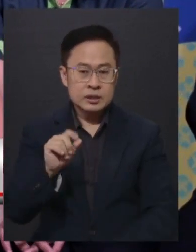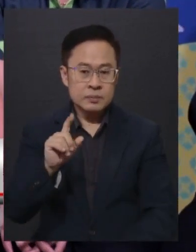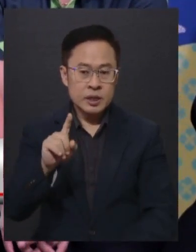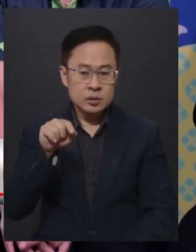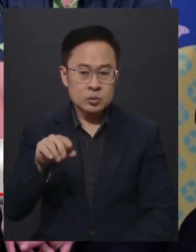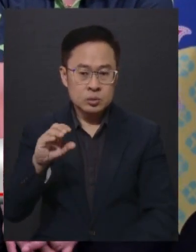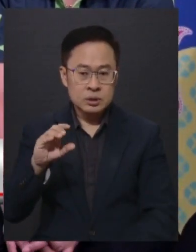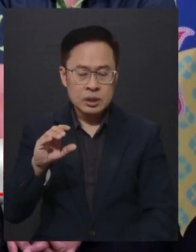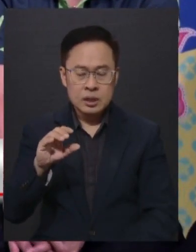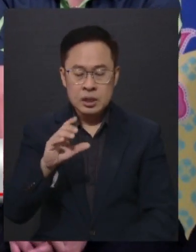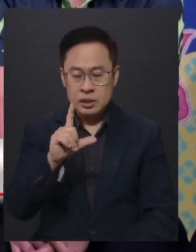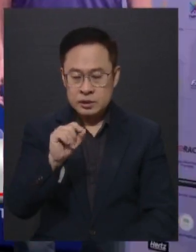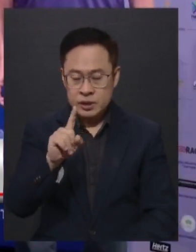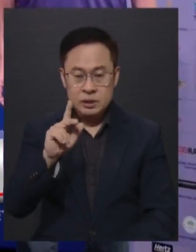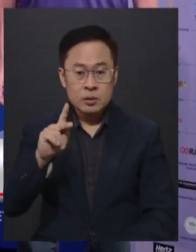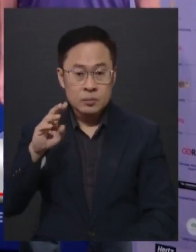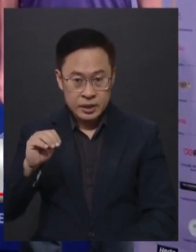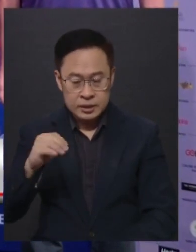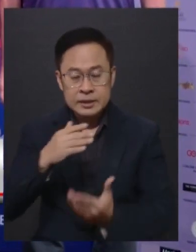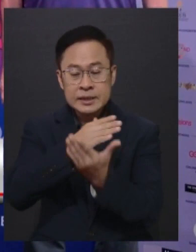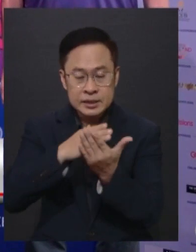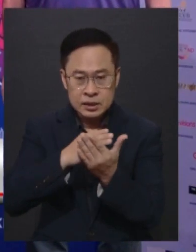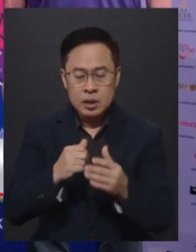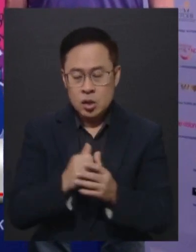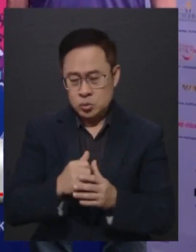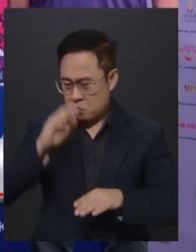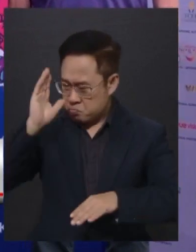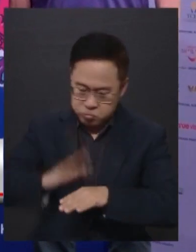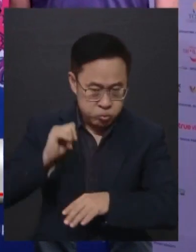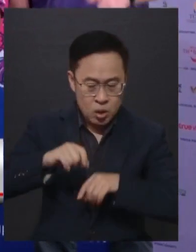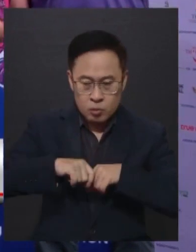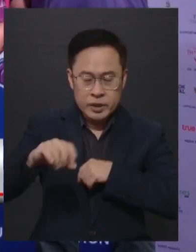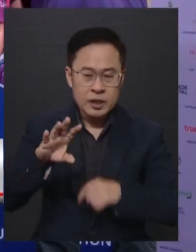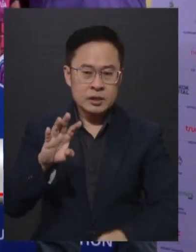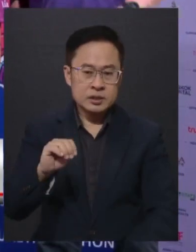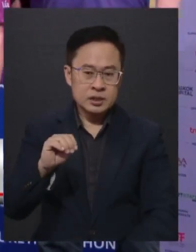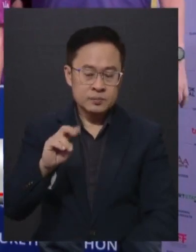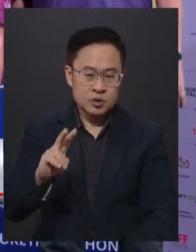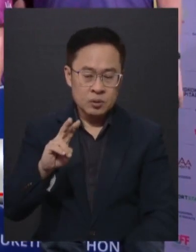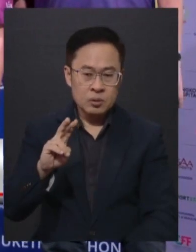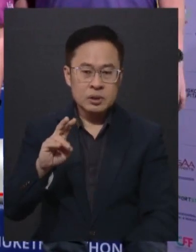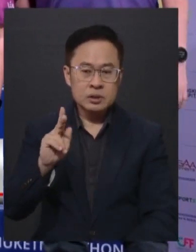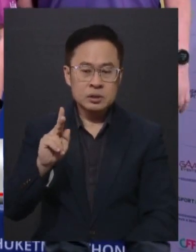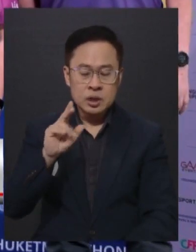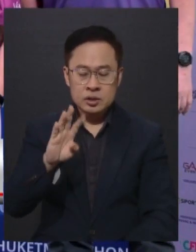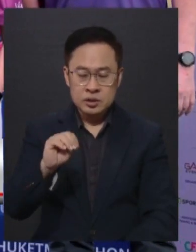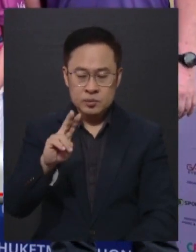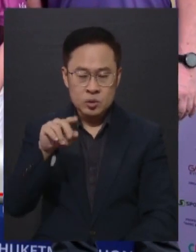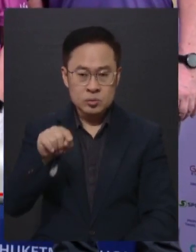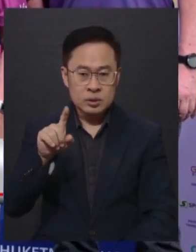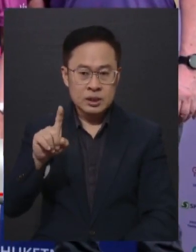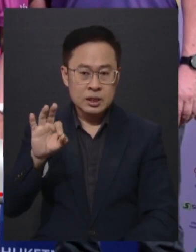1975กมแล้วก็ถ้าใครแหระดับไปถึงมาราธอนก็จัดไปครับ 42.195